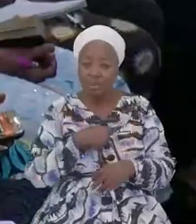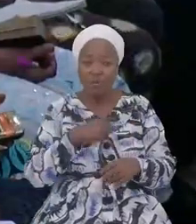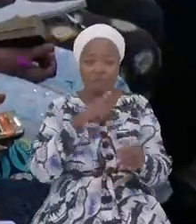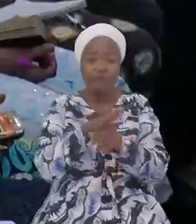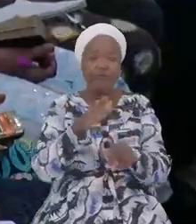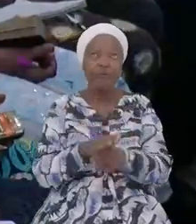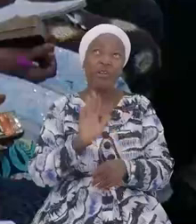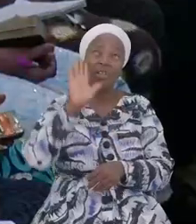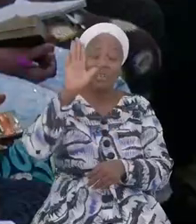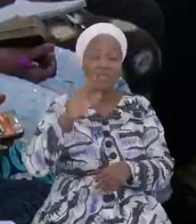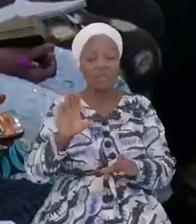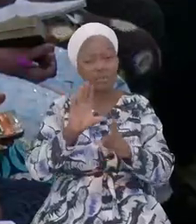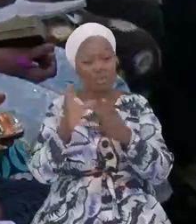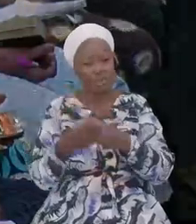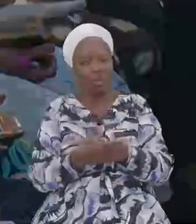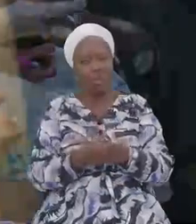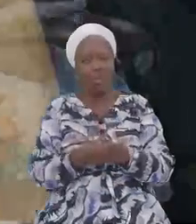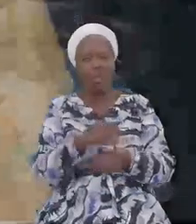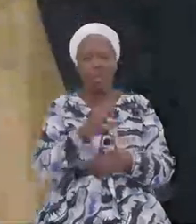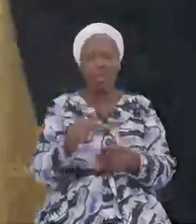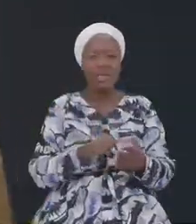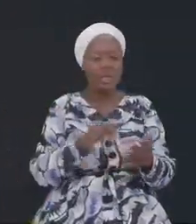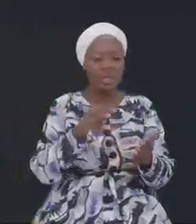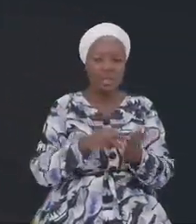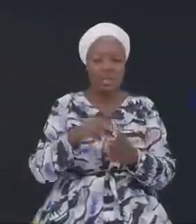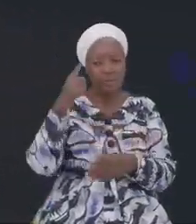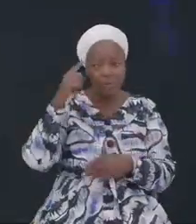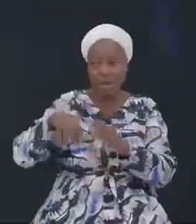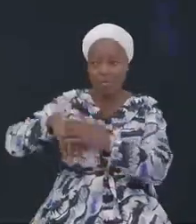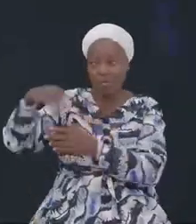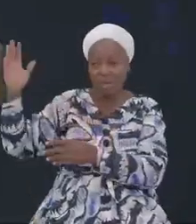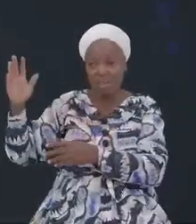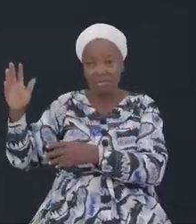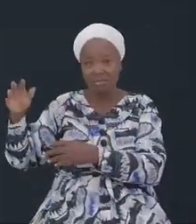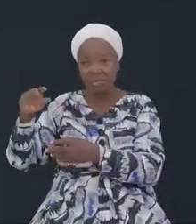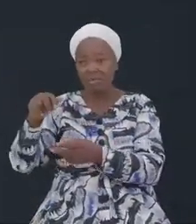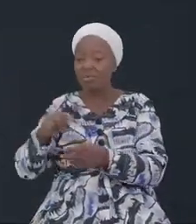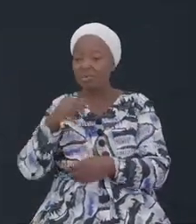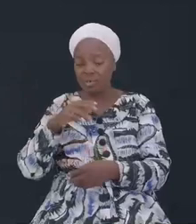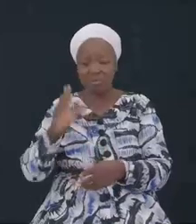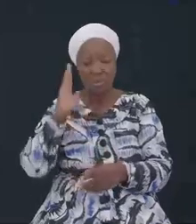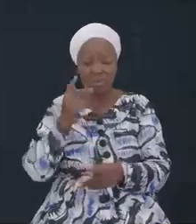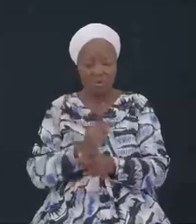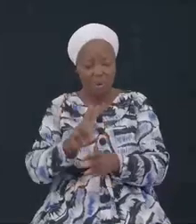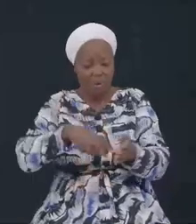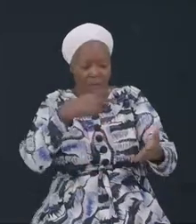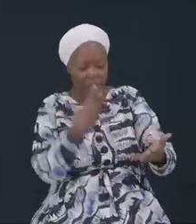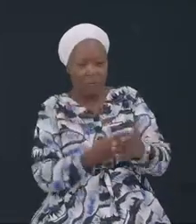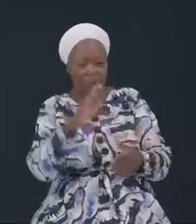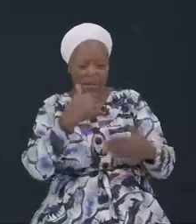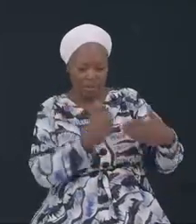conditions, des milliers de gens de dehors tomberont de nos côtés, 10